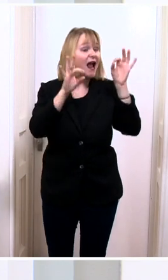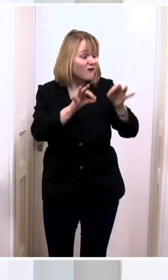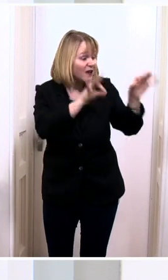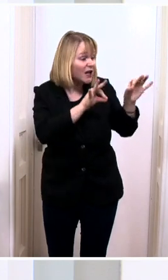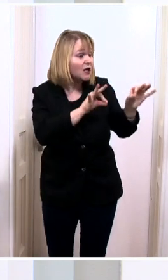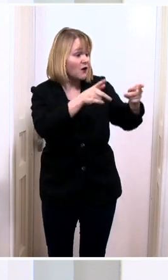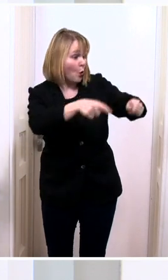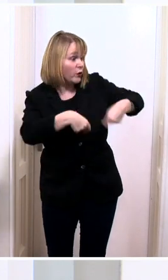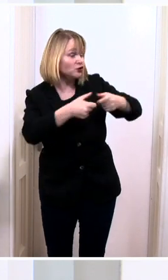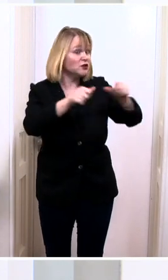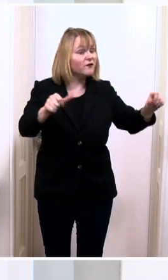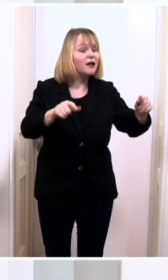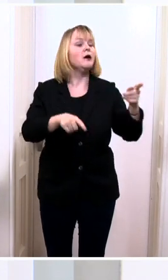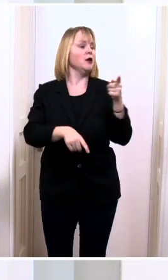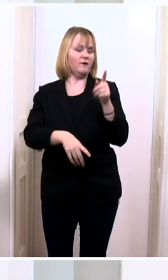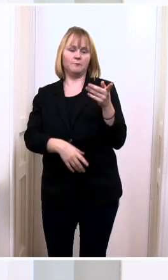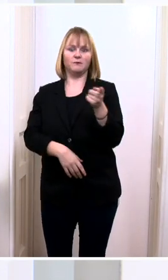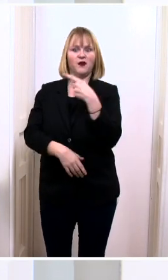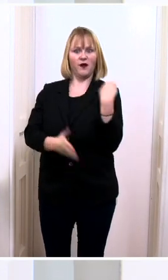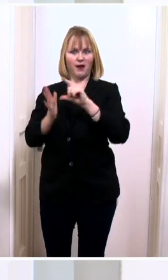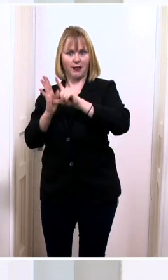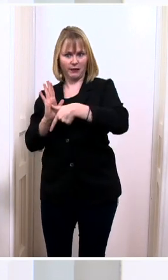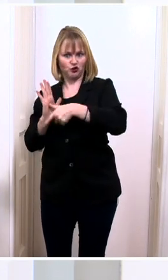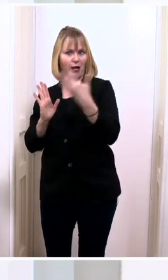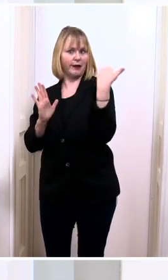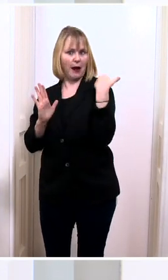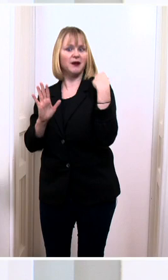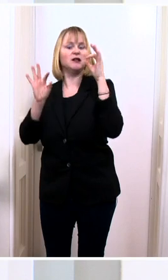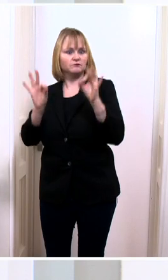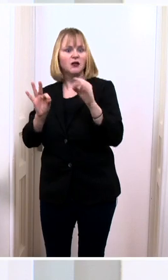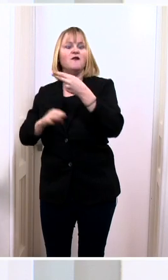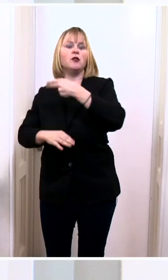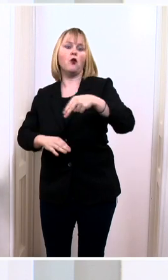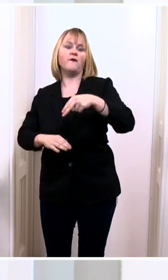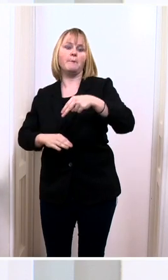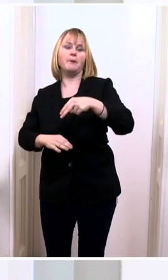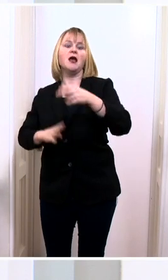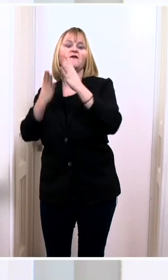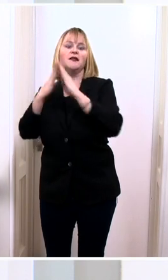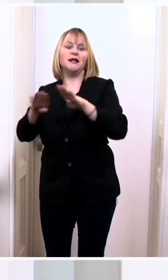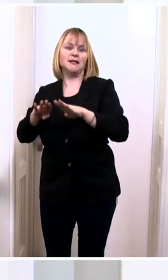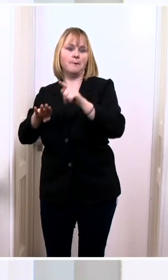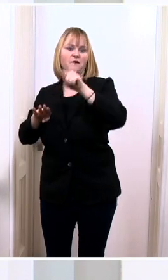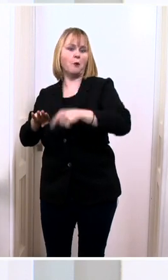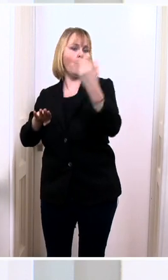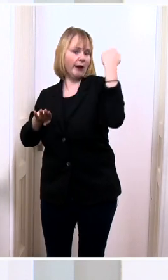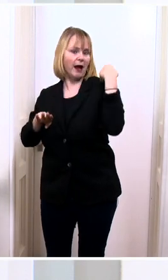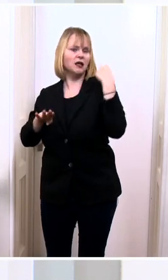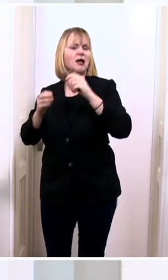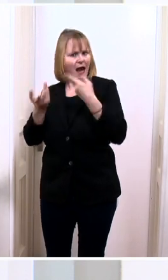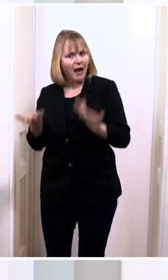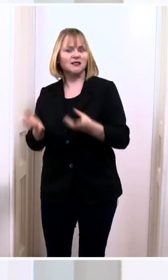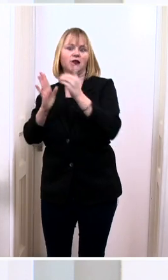Bei uns wurden die Unterstützungsleistungen im November und im Dezember definiert und sie kommen jetzt nach klaren Vorgaben